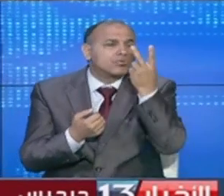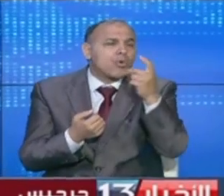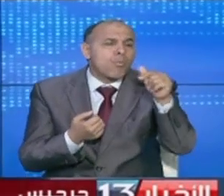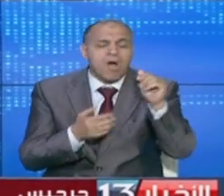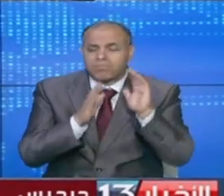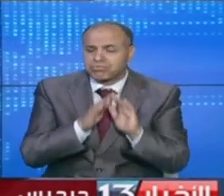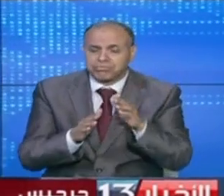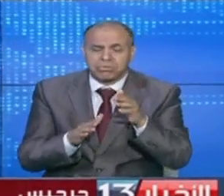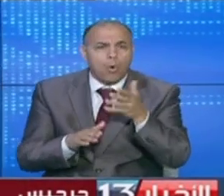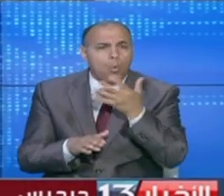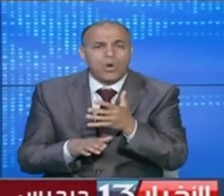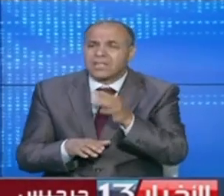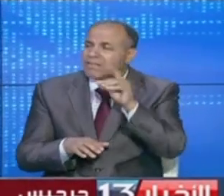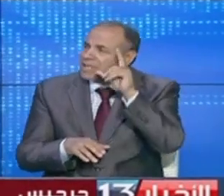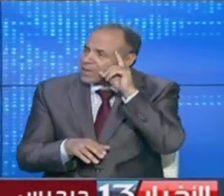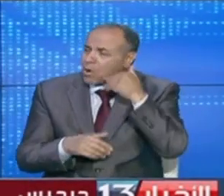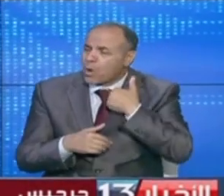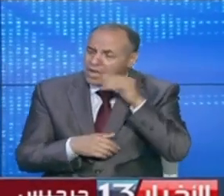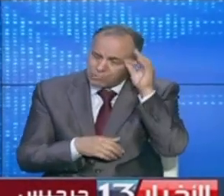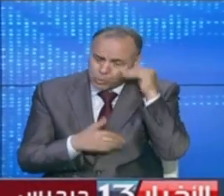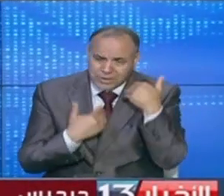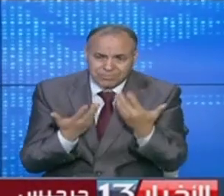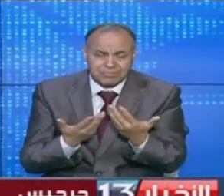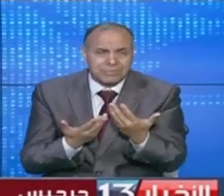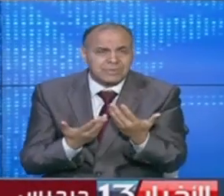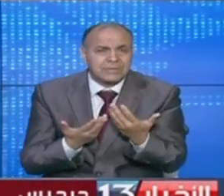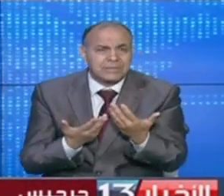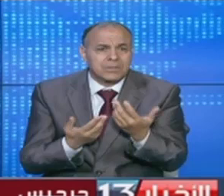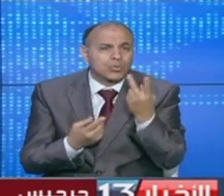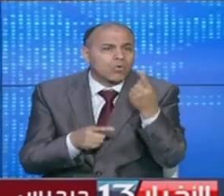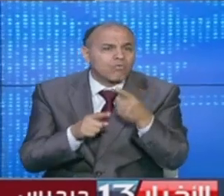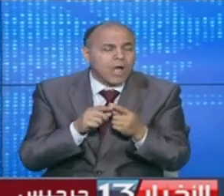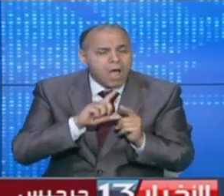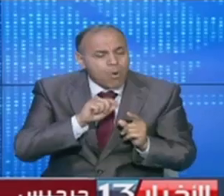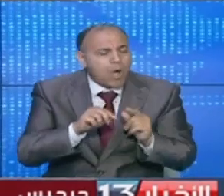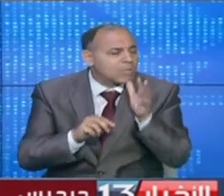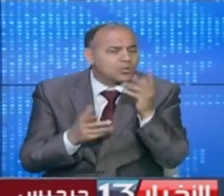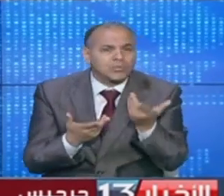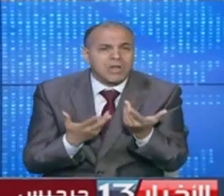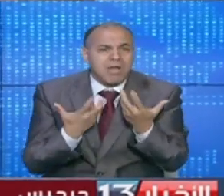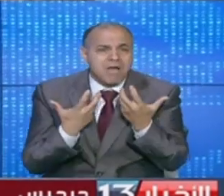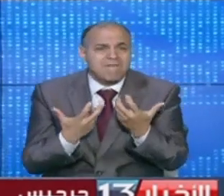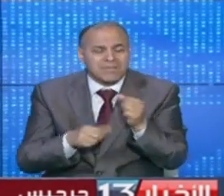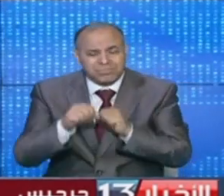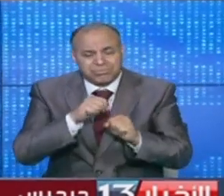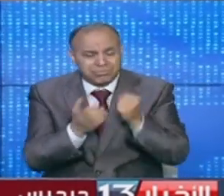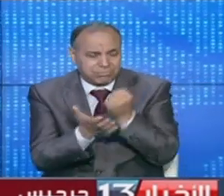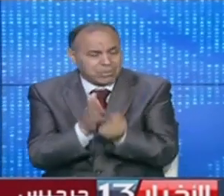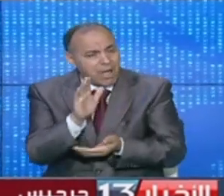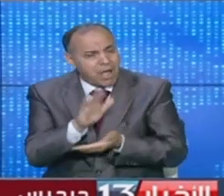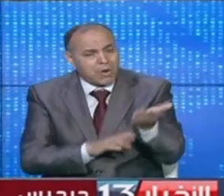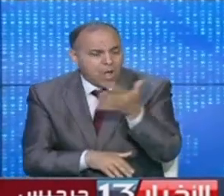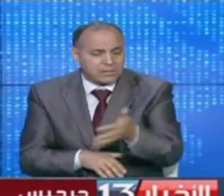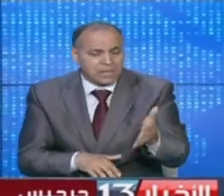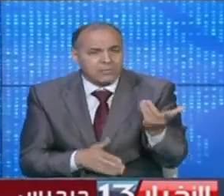صار في ليبيا يقدر مرتين وقعت مره واحده ما بين انصار حولها بالتحقيق البشره وهو